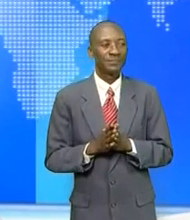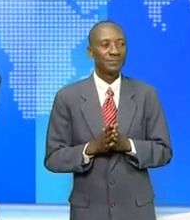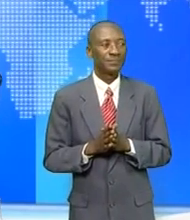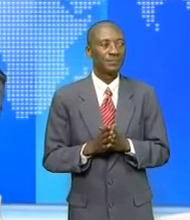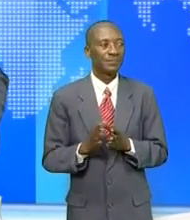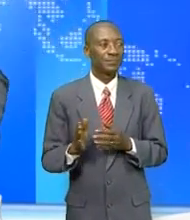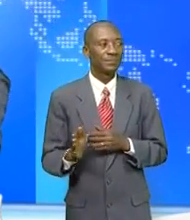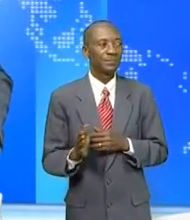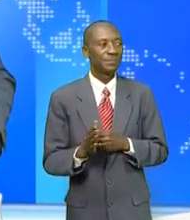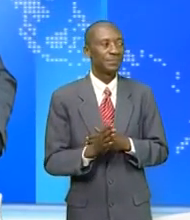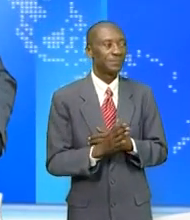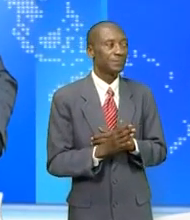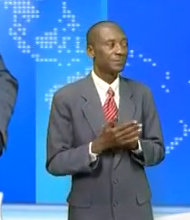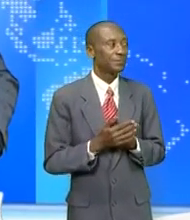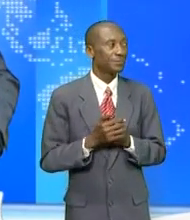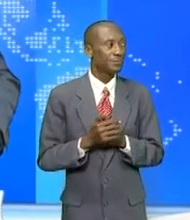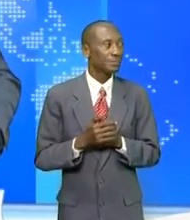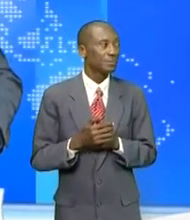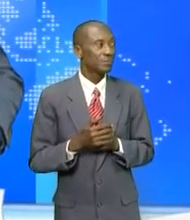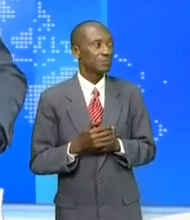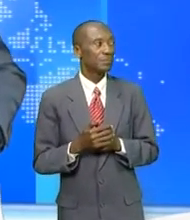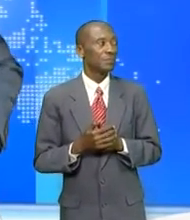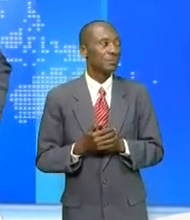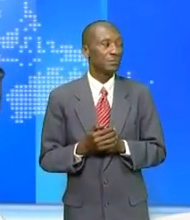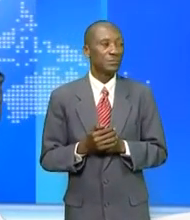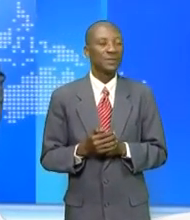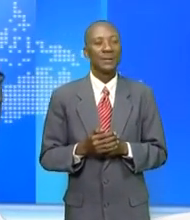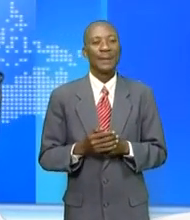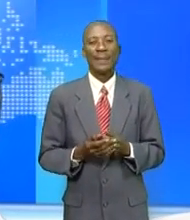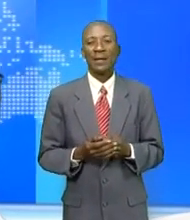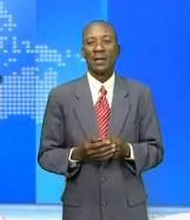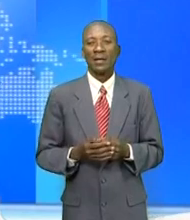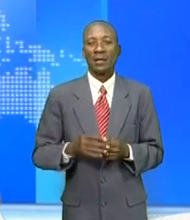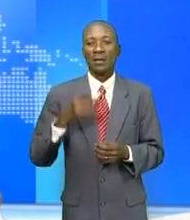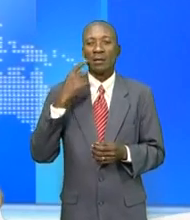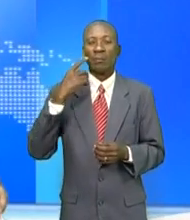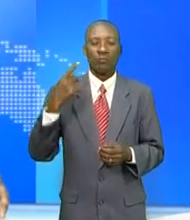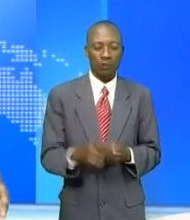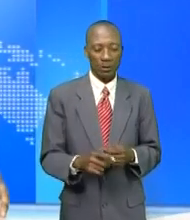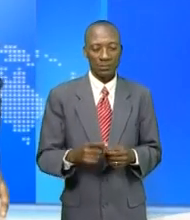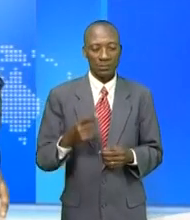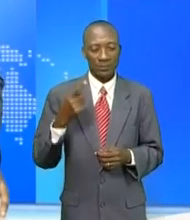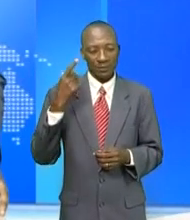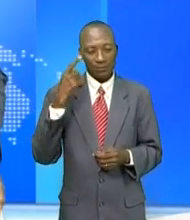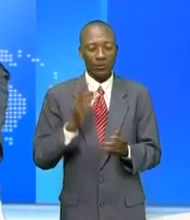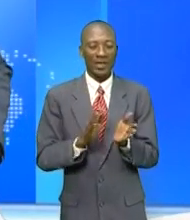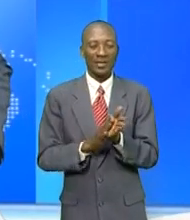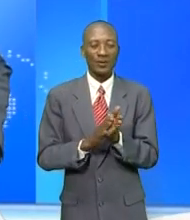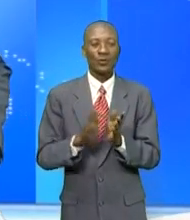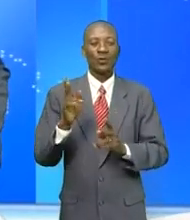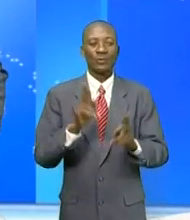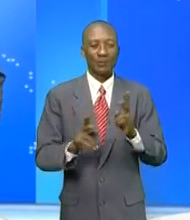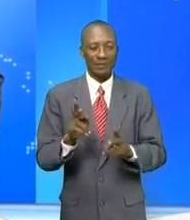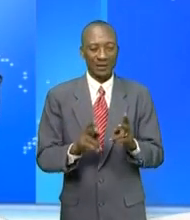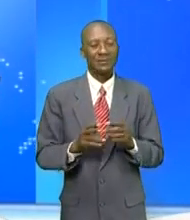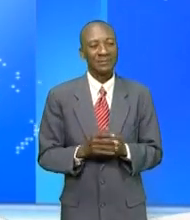dans le titre, mais aussi dans un communiqué officiel, une bouffée d'oxygène pour les écoles publiques, 20,25% d'augmentation